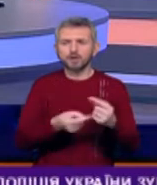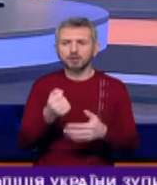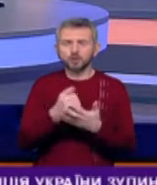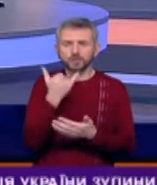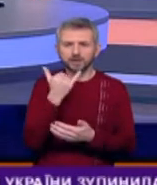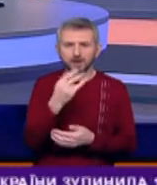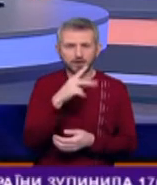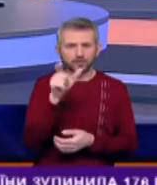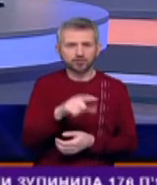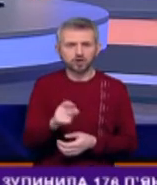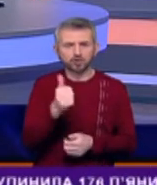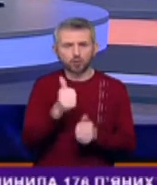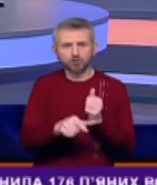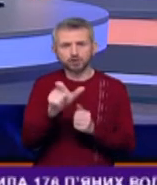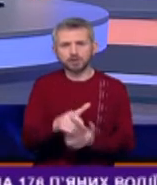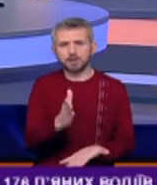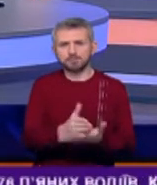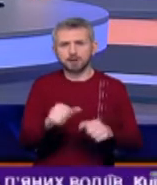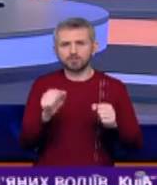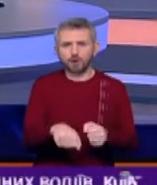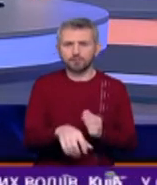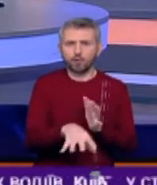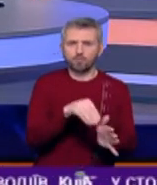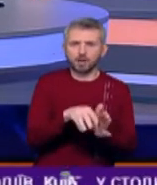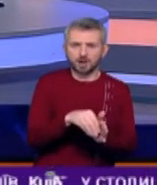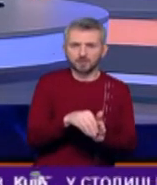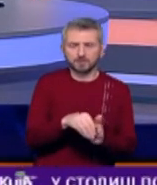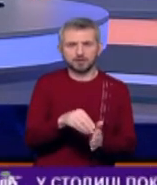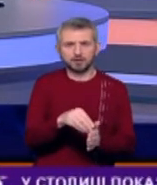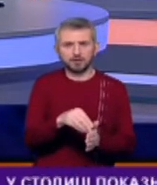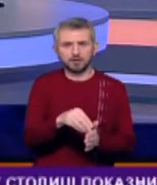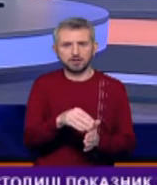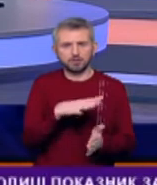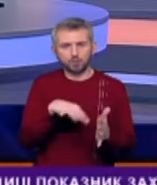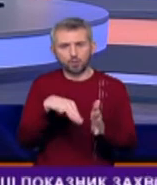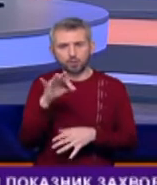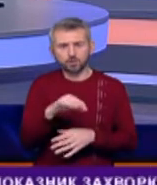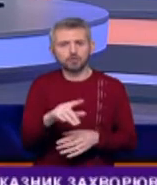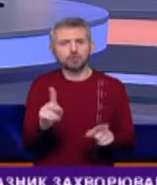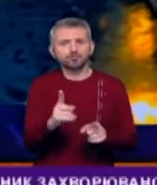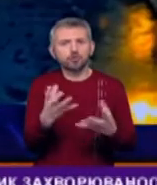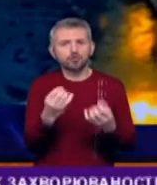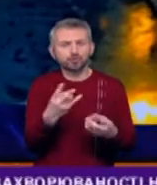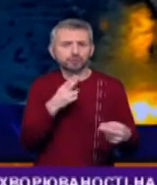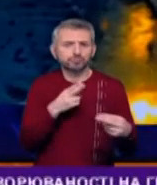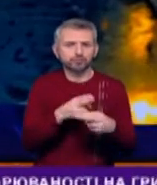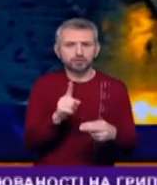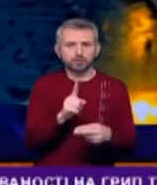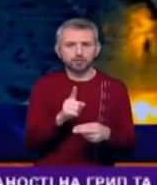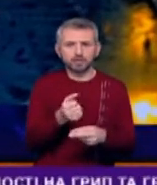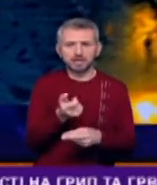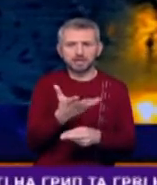дзвінка нашого глядача, що кожна людина має право обиратися, бути обраною, то які ще треба запобіжники, щоб таку кількість,